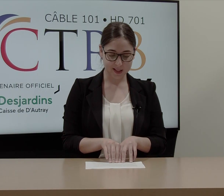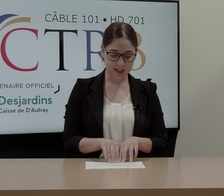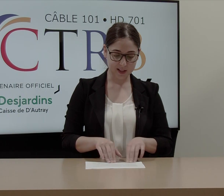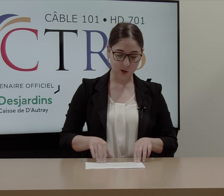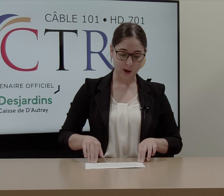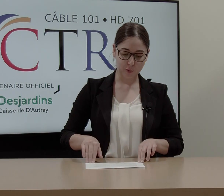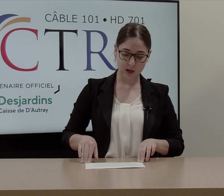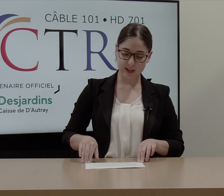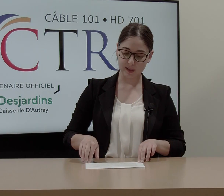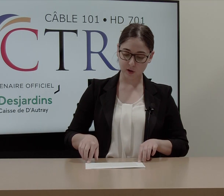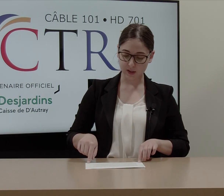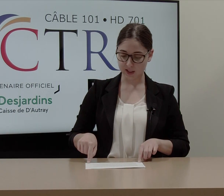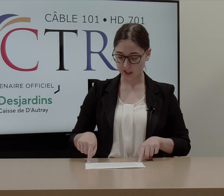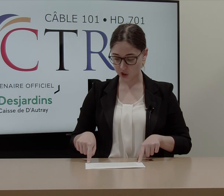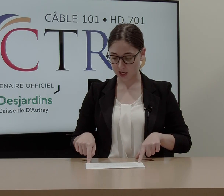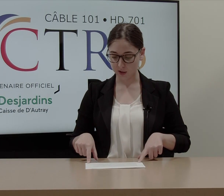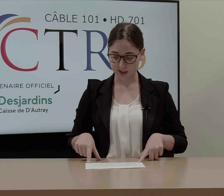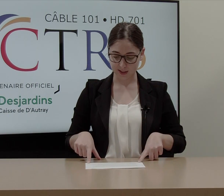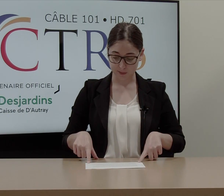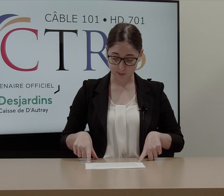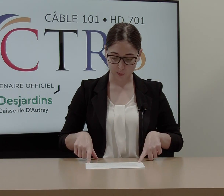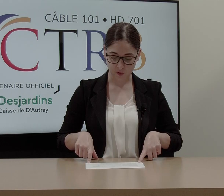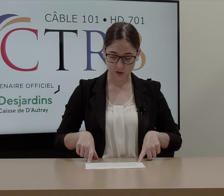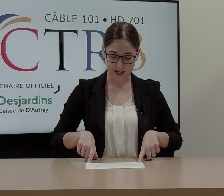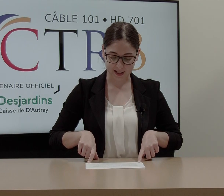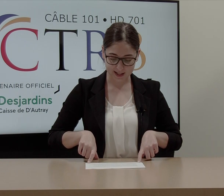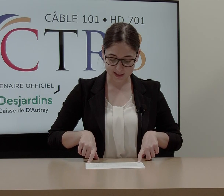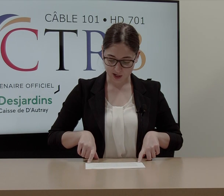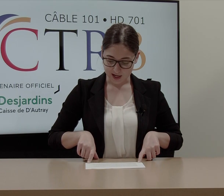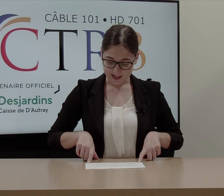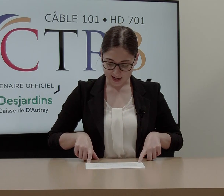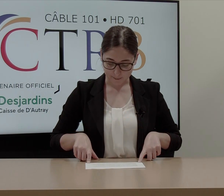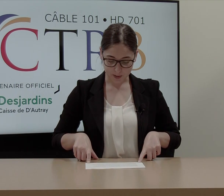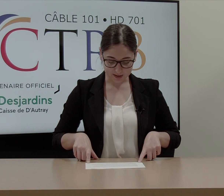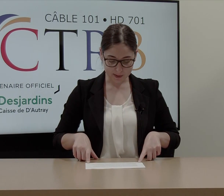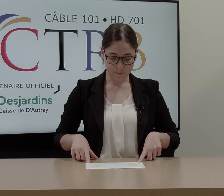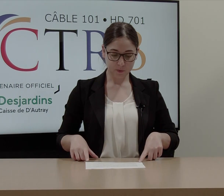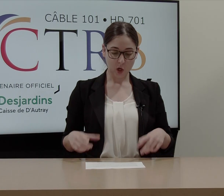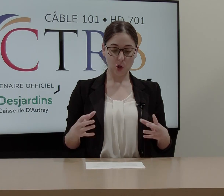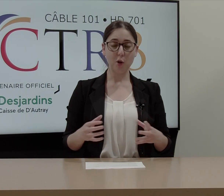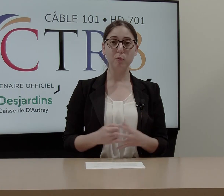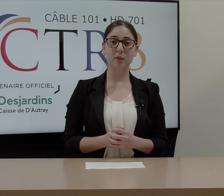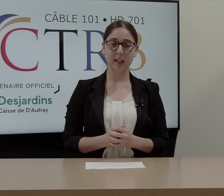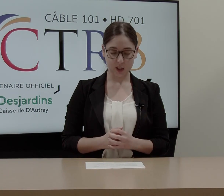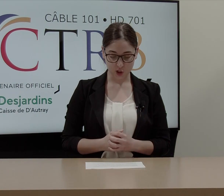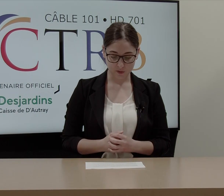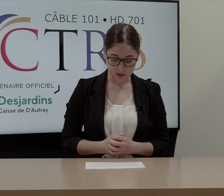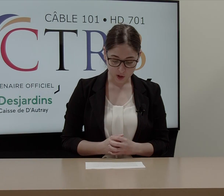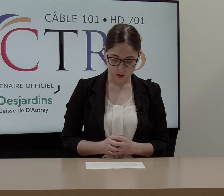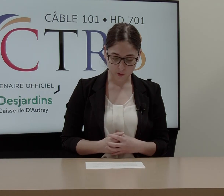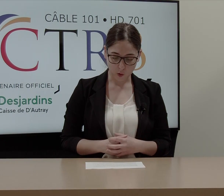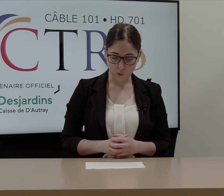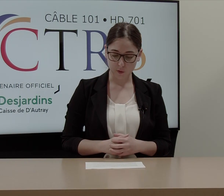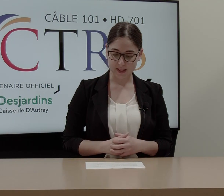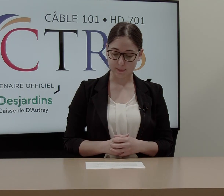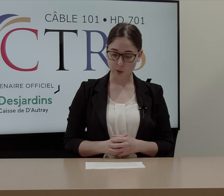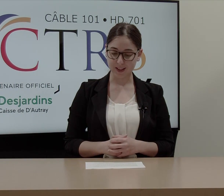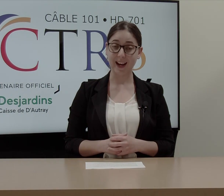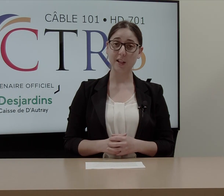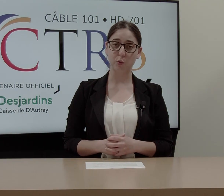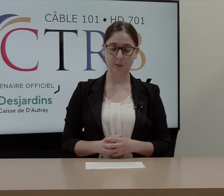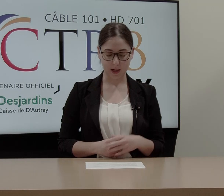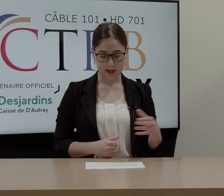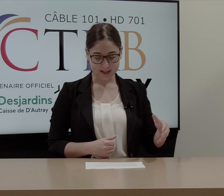ceux et celles qui ont appuyé les efforts des dirigeants de l'établissement au pouvoir de la crise liée à la pandémie, Le musée Gilles Villeneuve ouvre ses